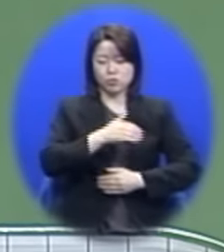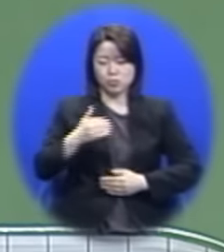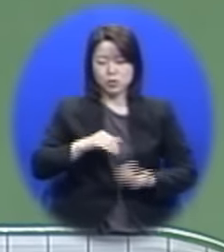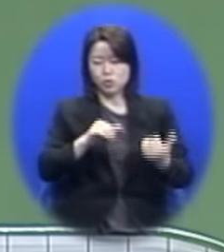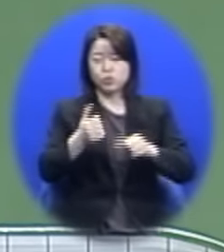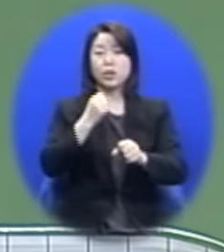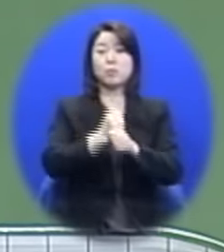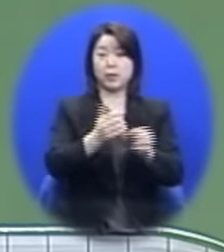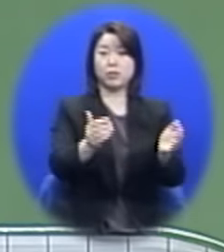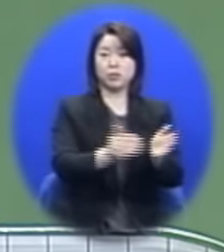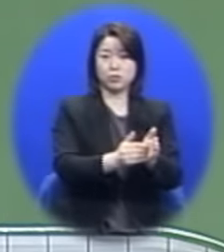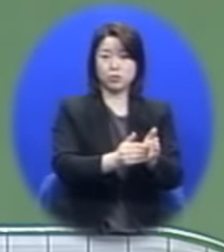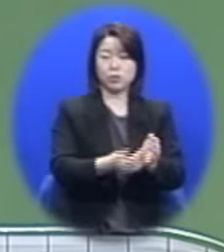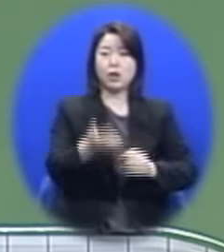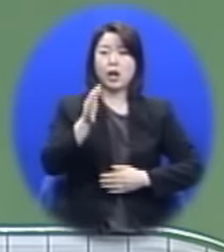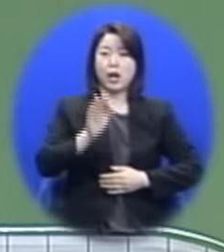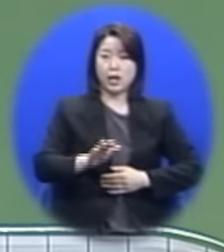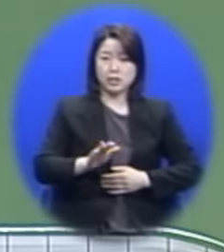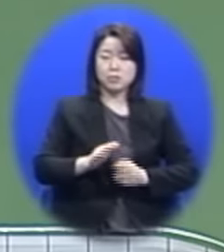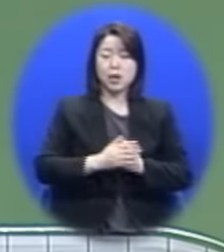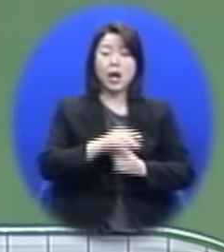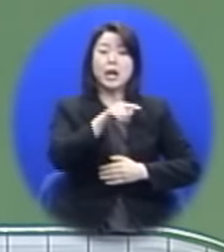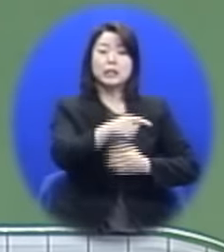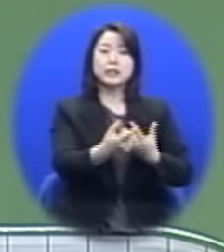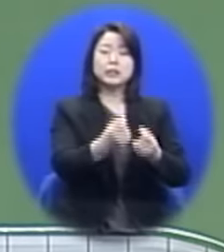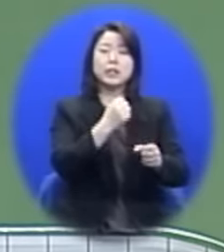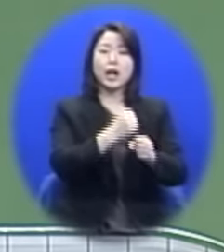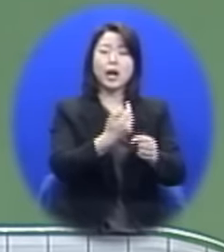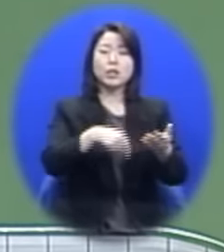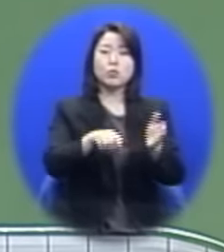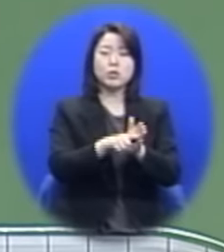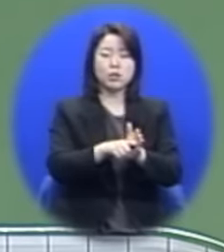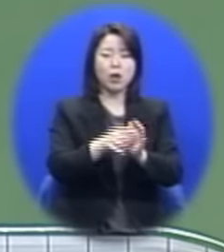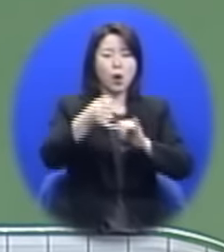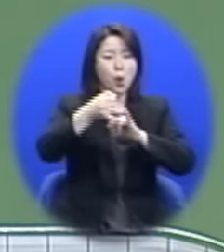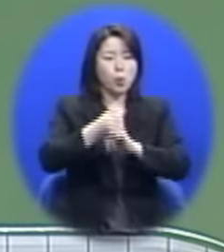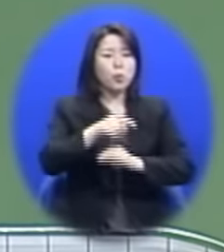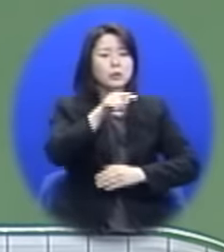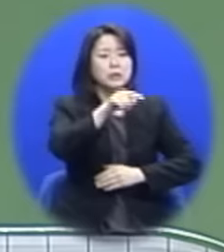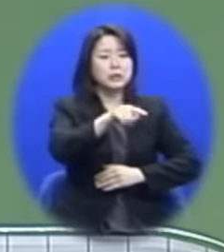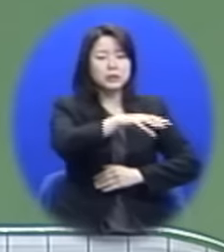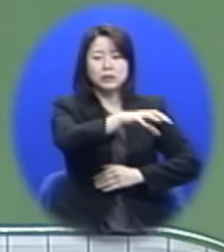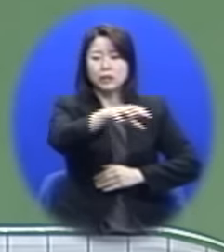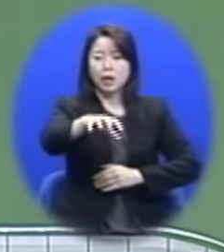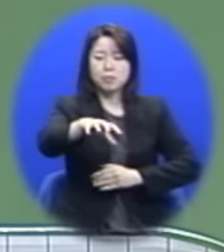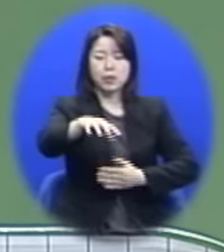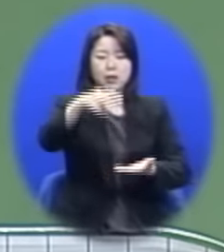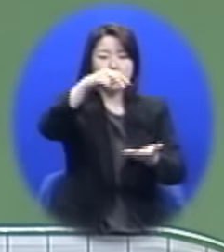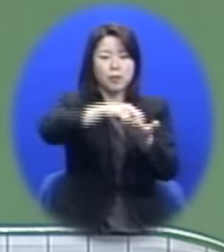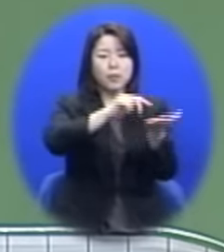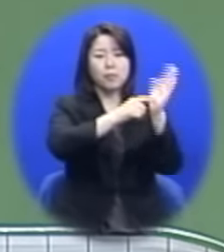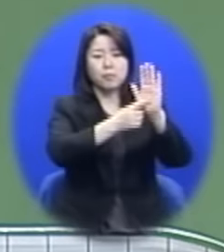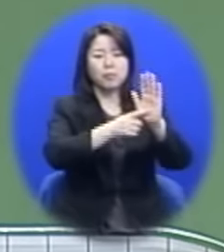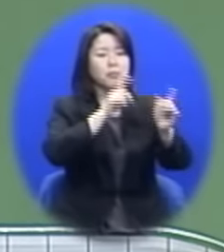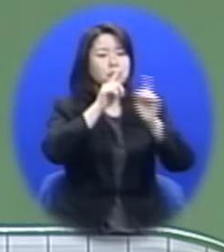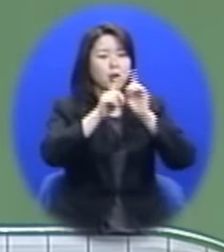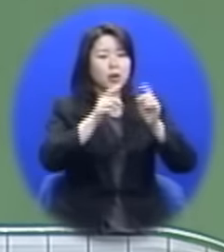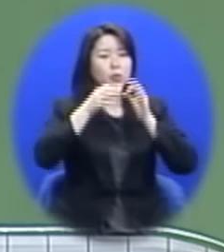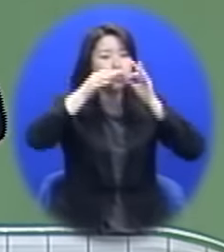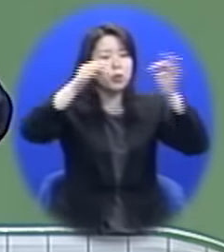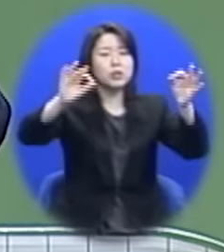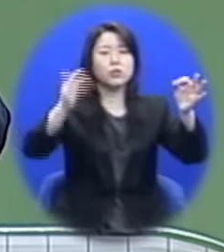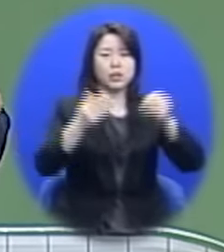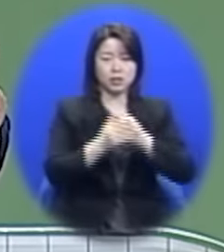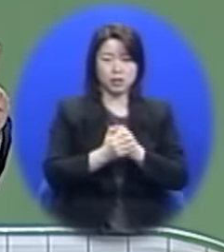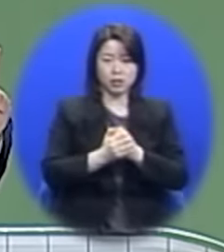만들었다. 그러나 그렇게 하기 위하여 반드시 그들 앞에 나타나 말하고 외쳐야 했다.